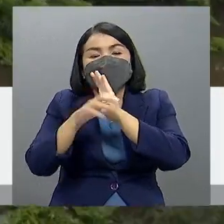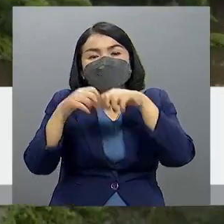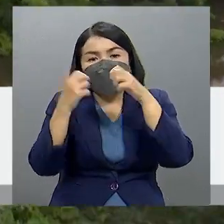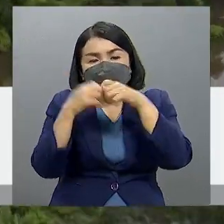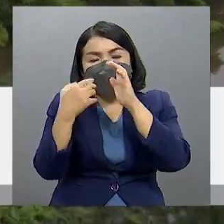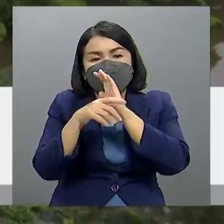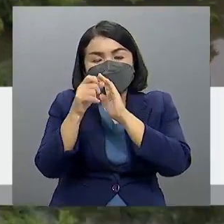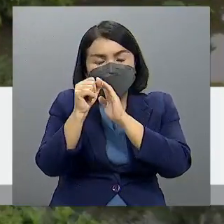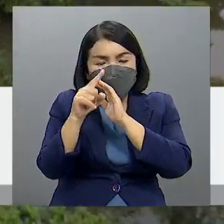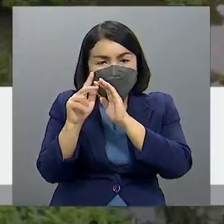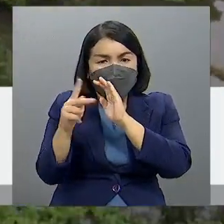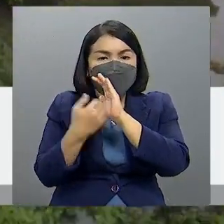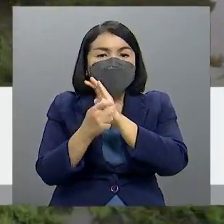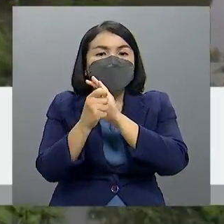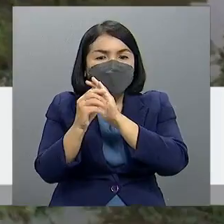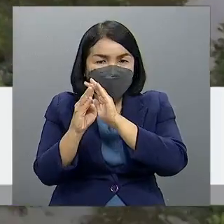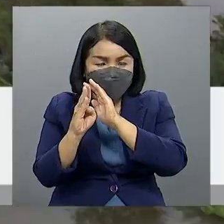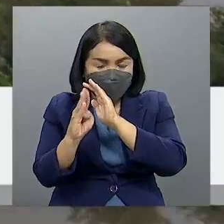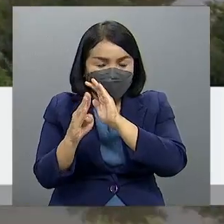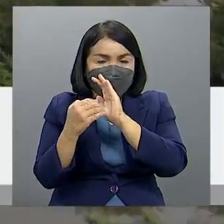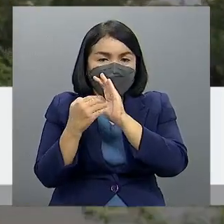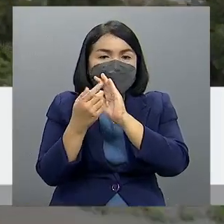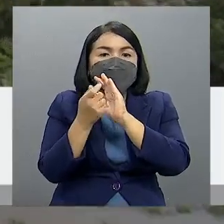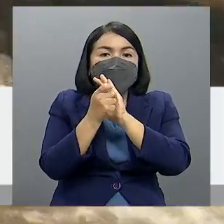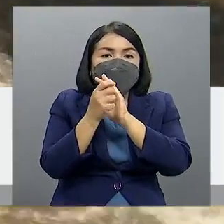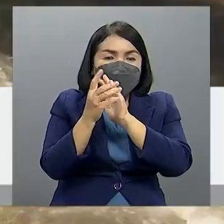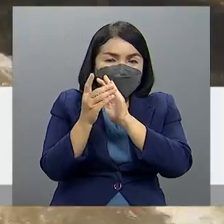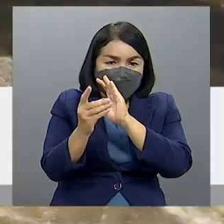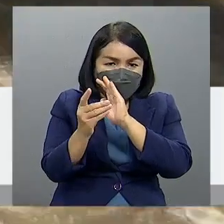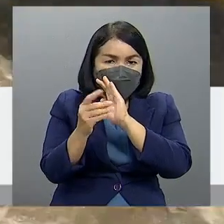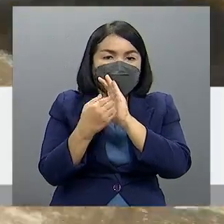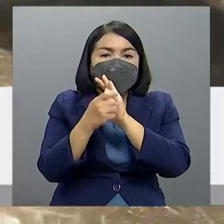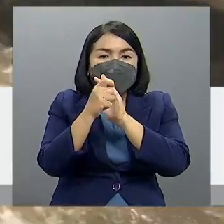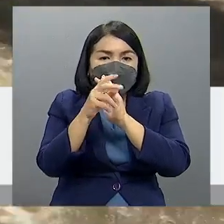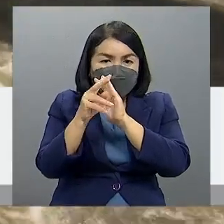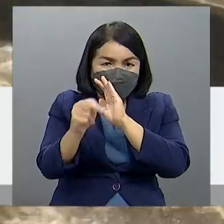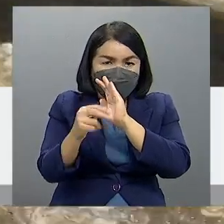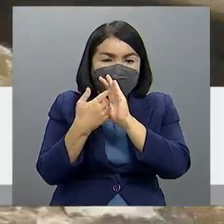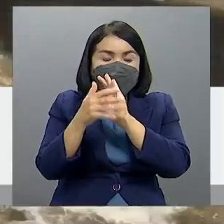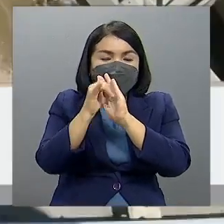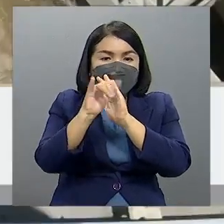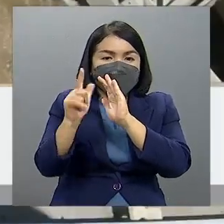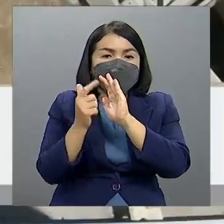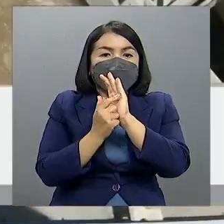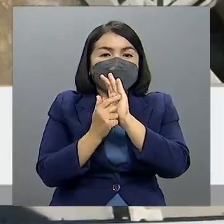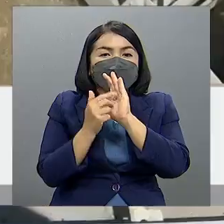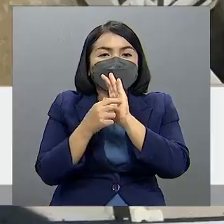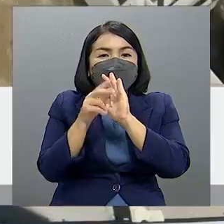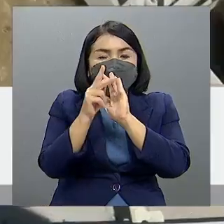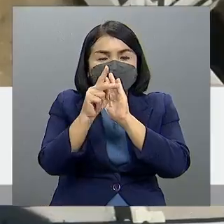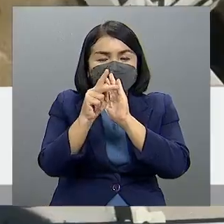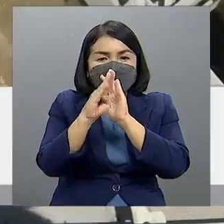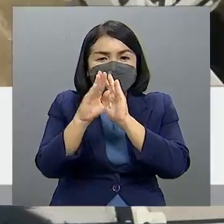านีอำนาจเจริญอุดรธานีมุกดาหารยโสธรเลยบึงกาฬนครพนมกาฬสินธุ์หนองบัวลำภูและสกลน